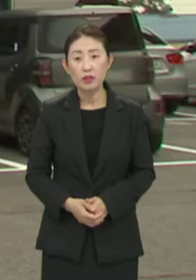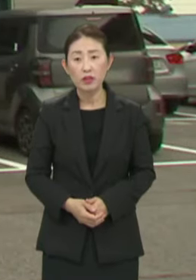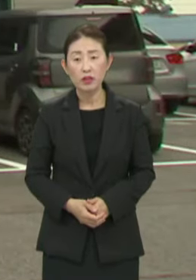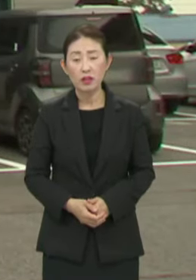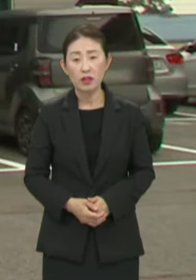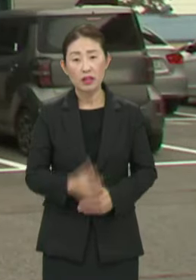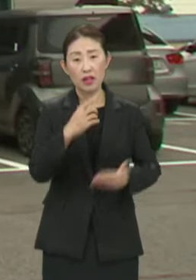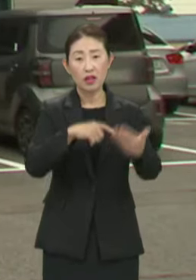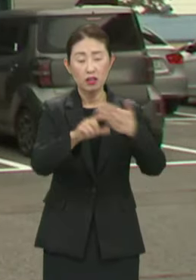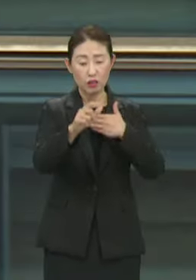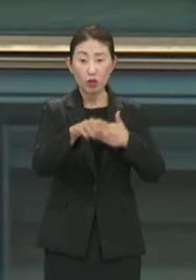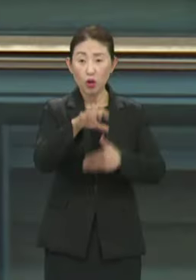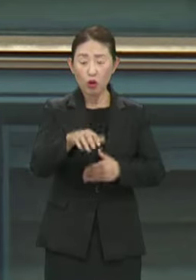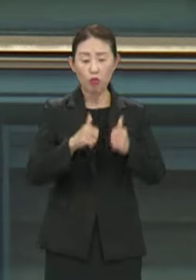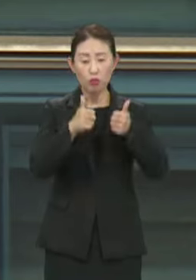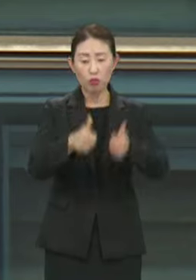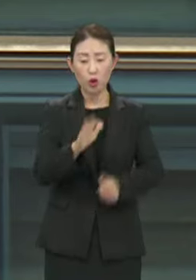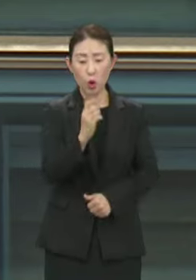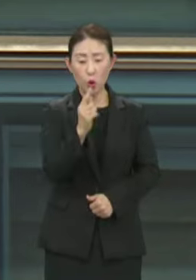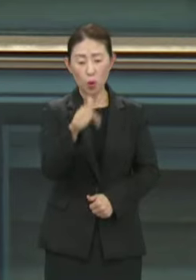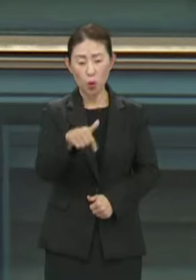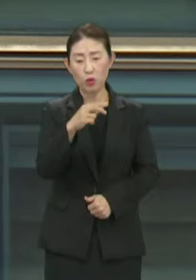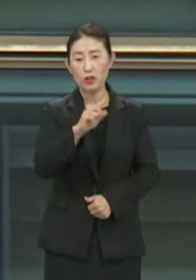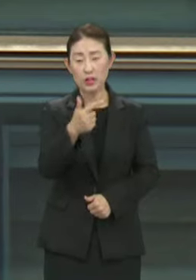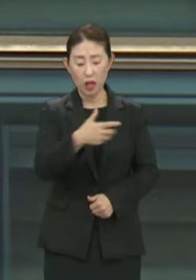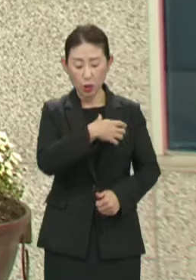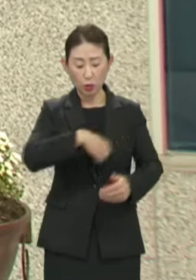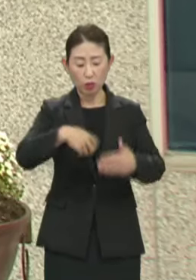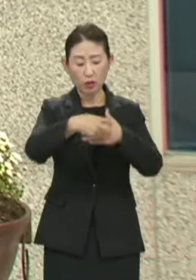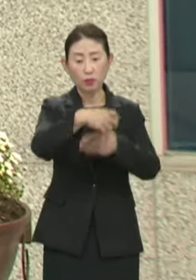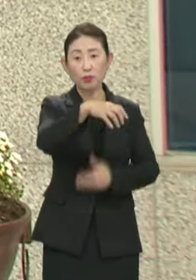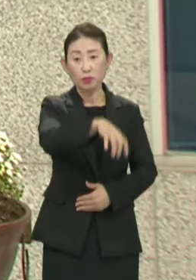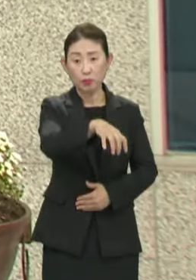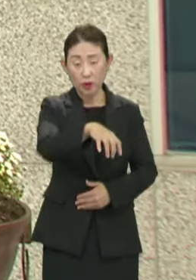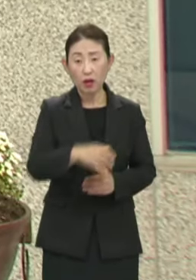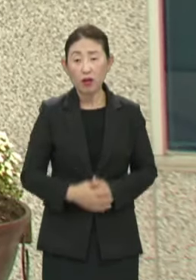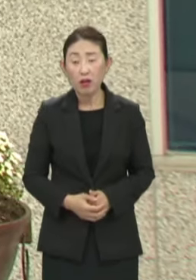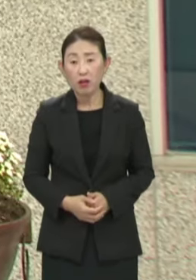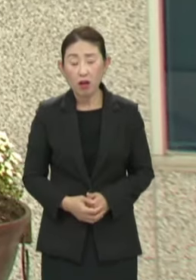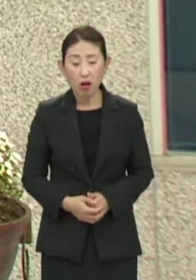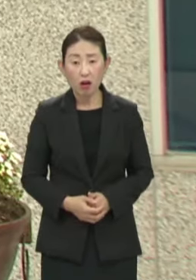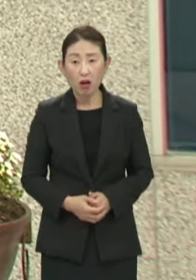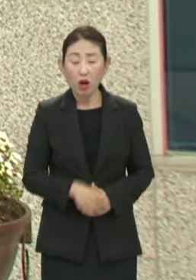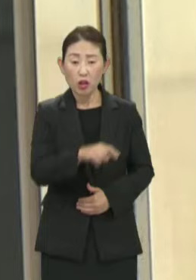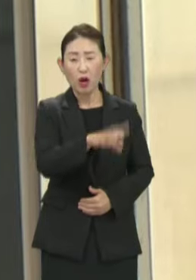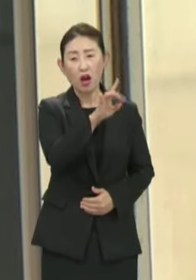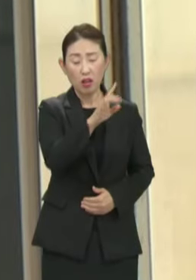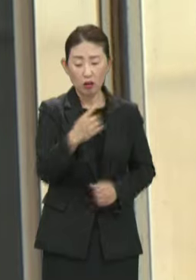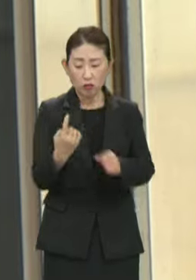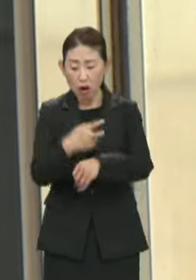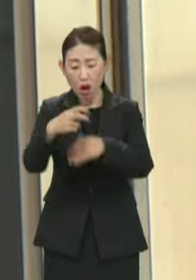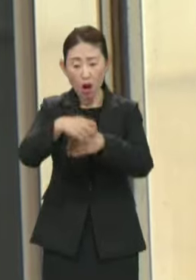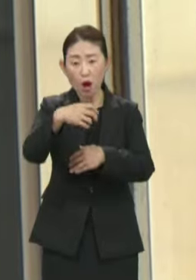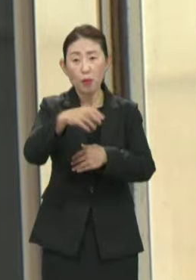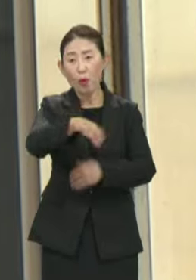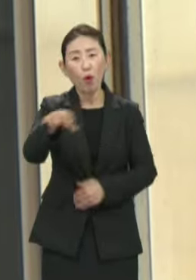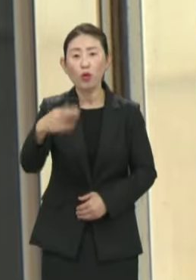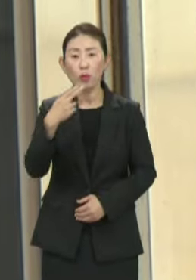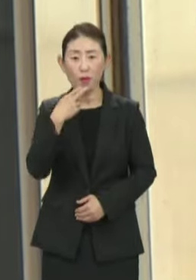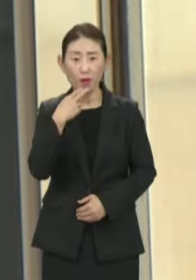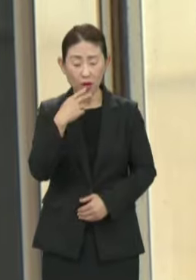평일 오전 부여 옥산면의 한 보건지소. 동네에서 의사를 만날 수 있는 유일한 곳이라 아침부터 어르신들의